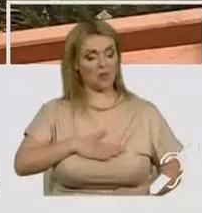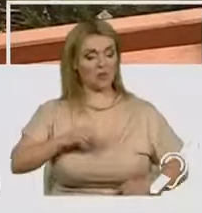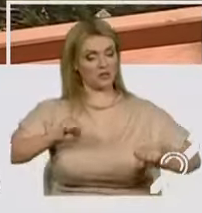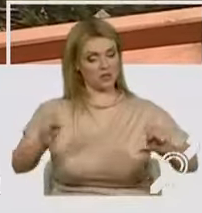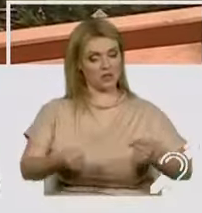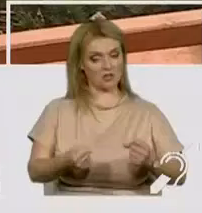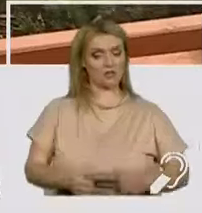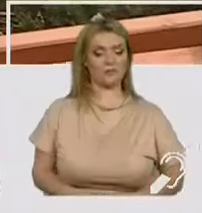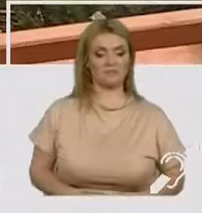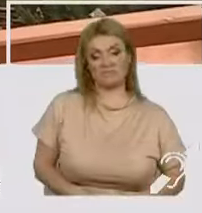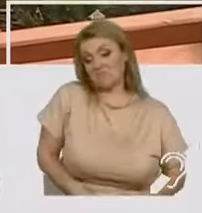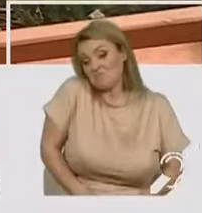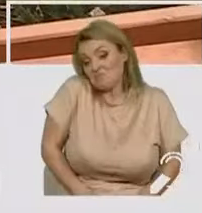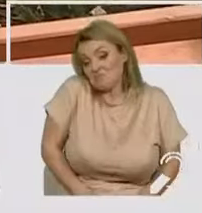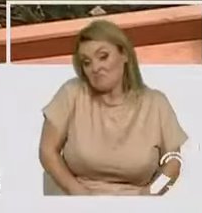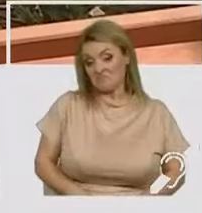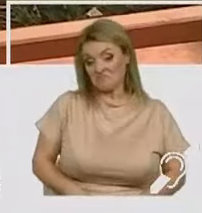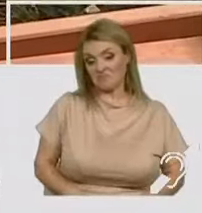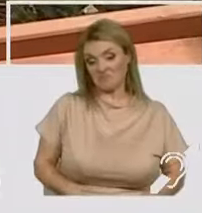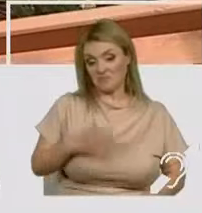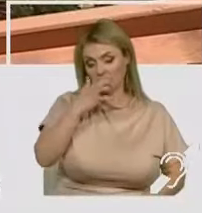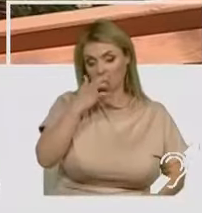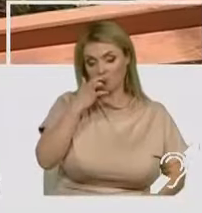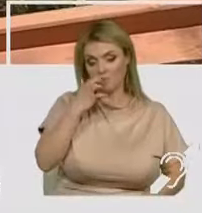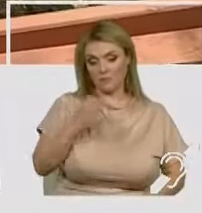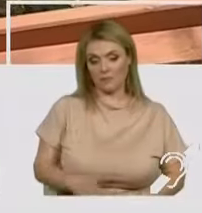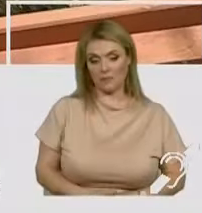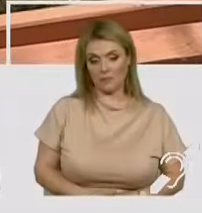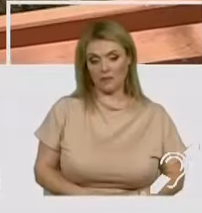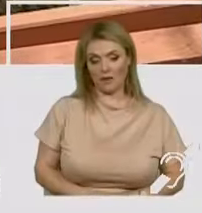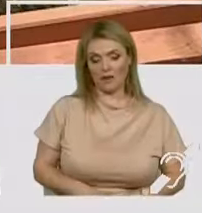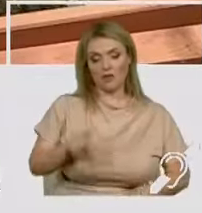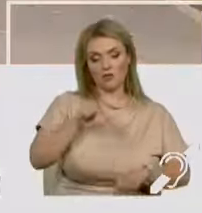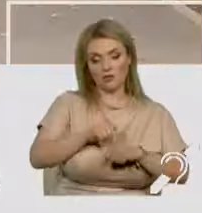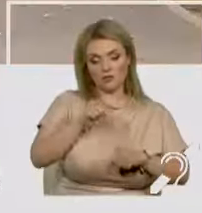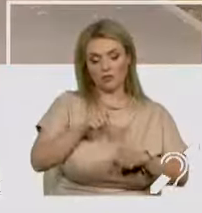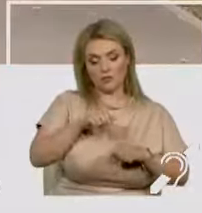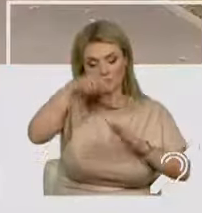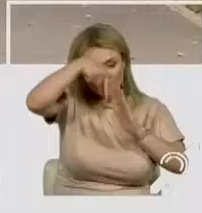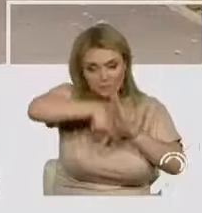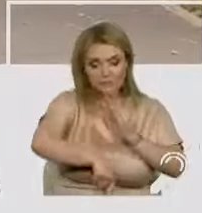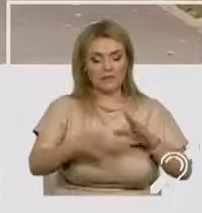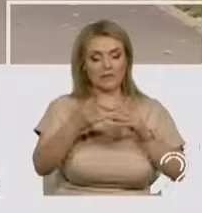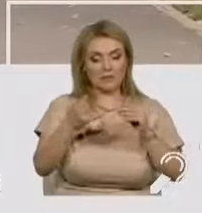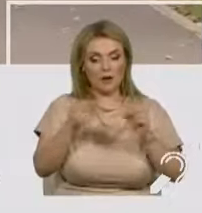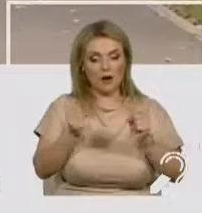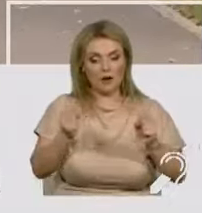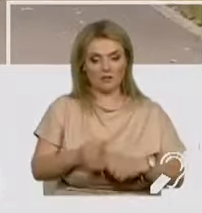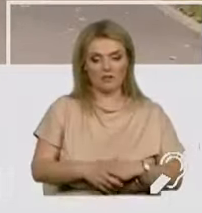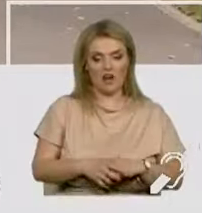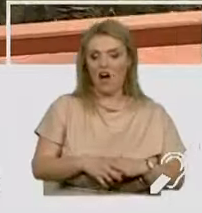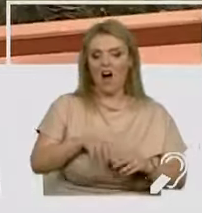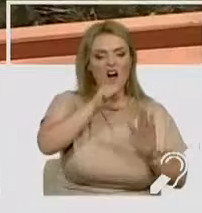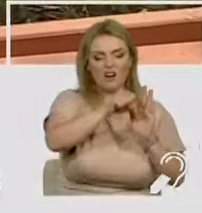și, nu știu, simt că adică e vine din pământ, că e rece. Dar de la robinet nu e așa